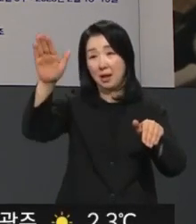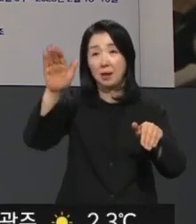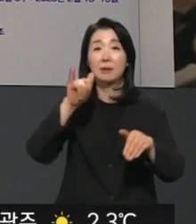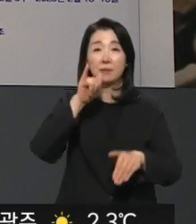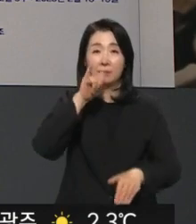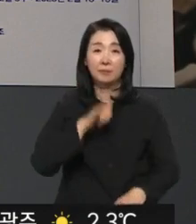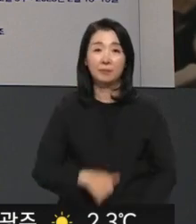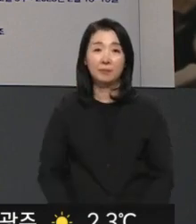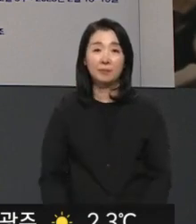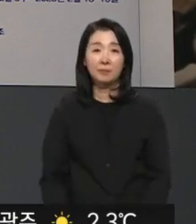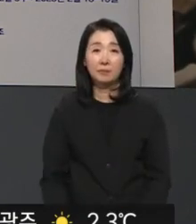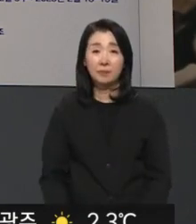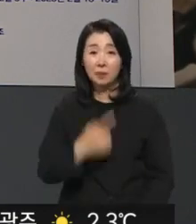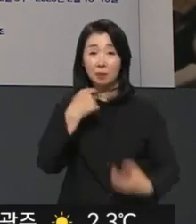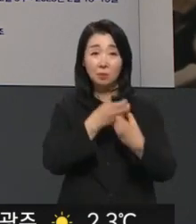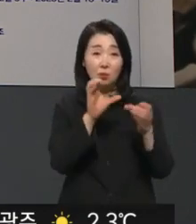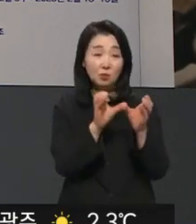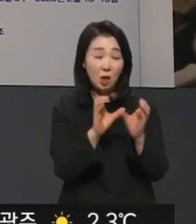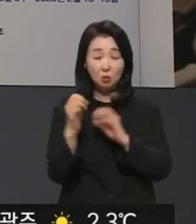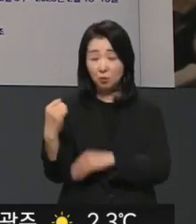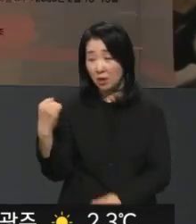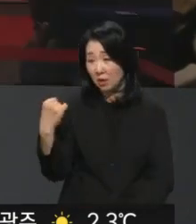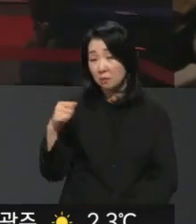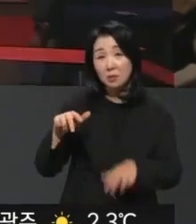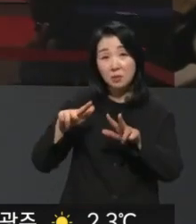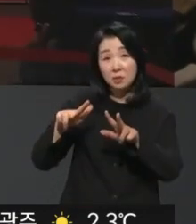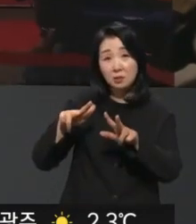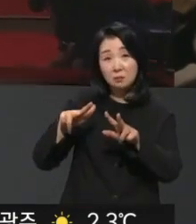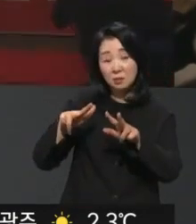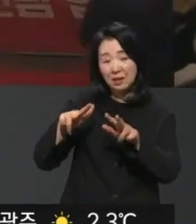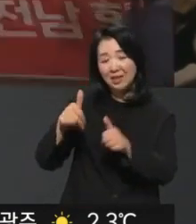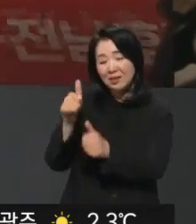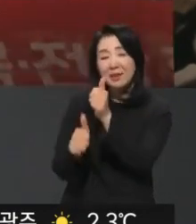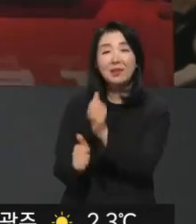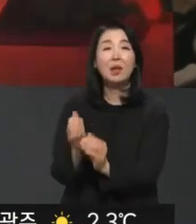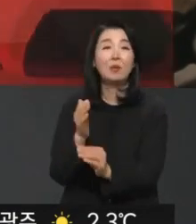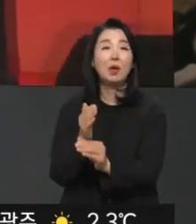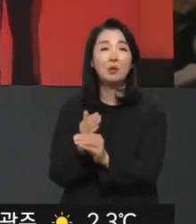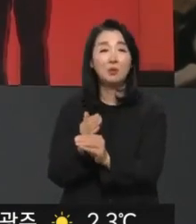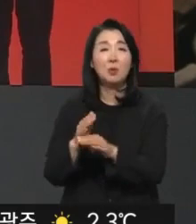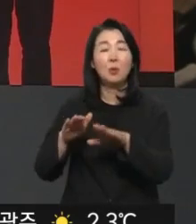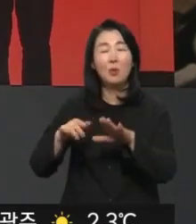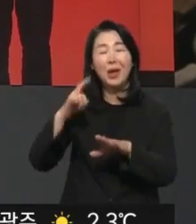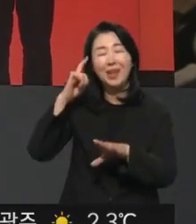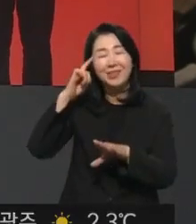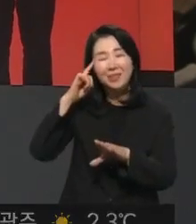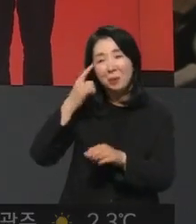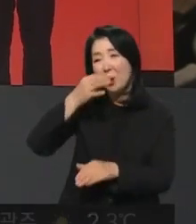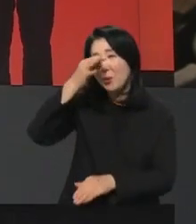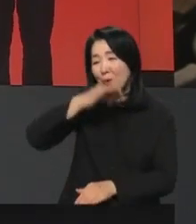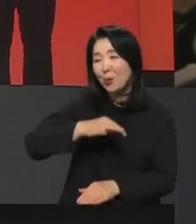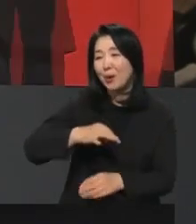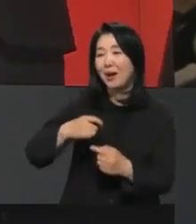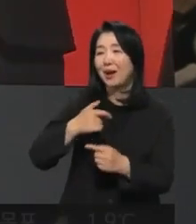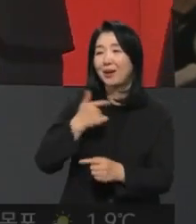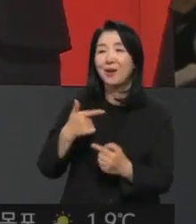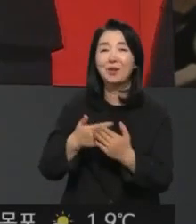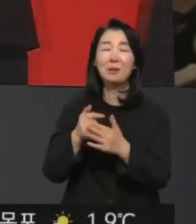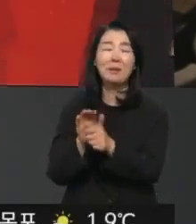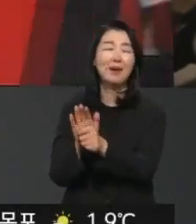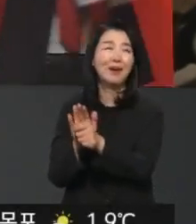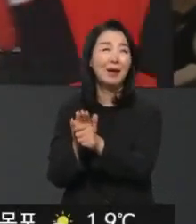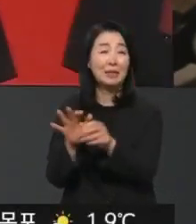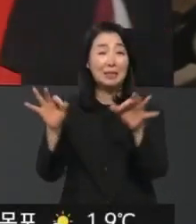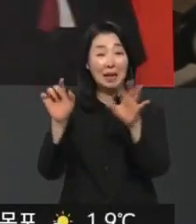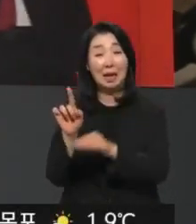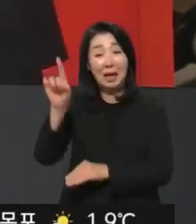이제 보이시죠? 민주당은 국민의힘이 지금 전당대회 중이기 때문에 컨벤션 효과 때문에 지지율이 반짝 올랐다 이런